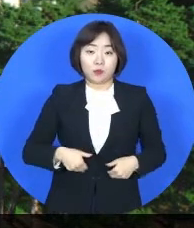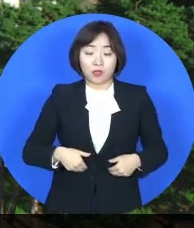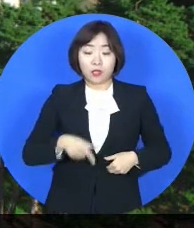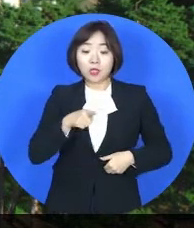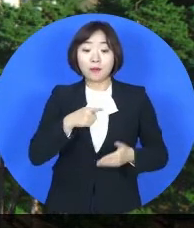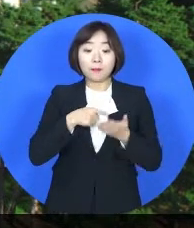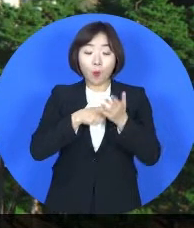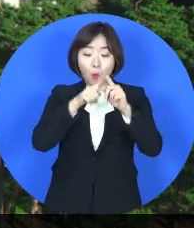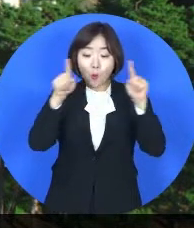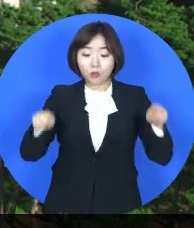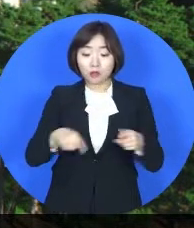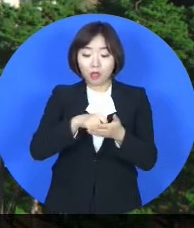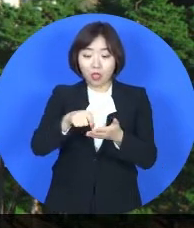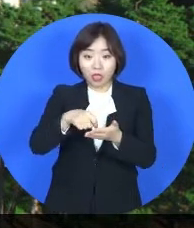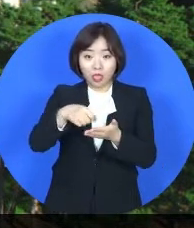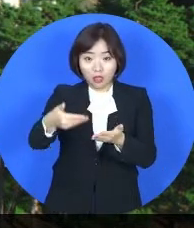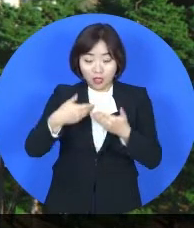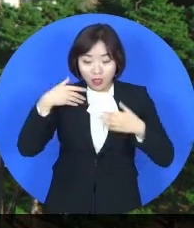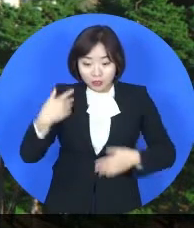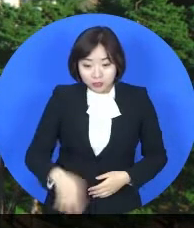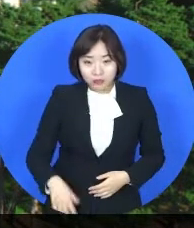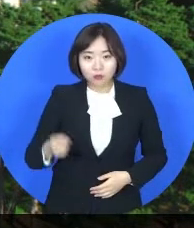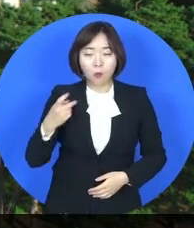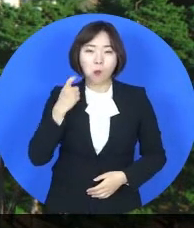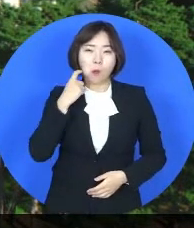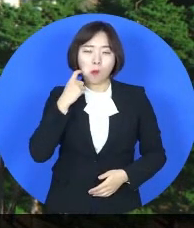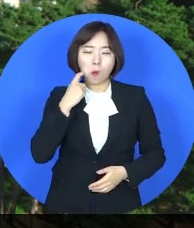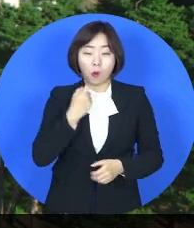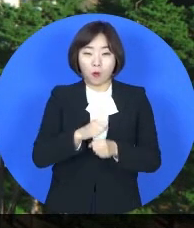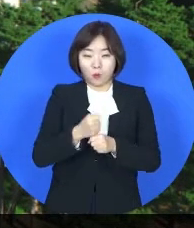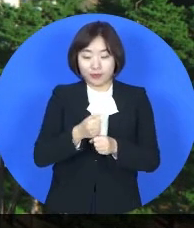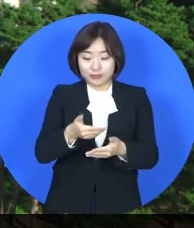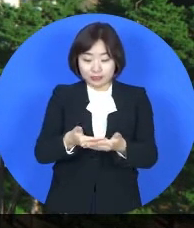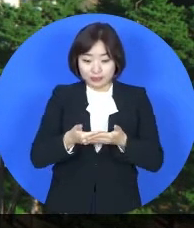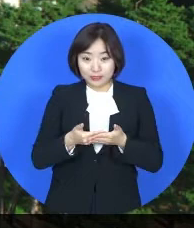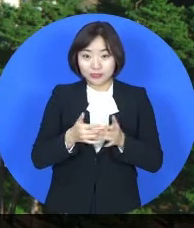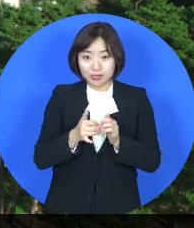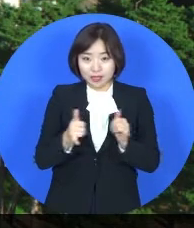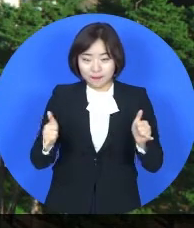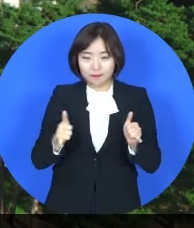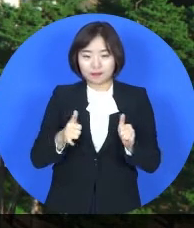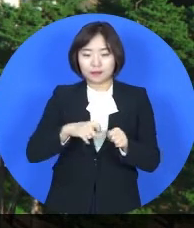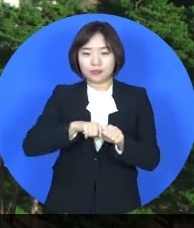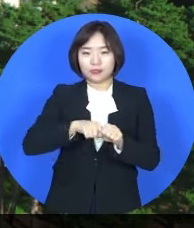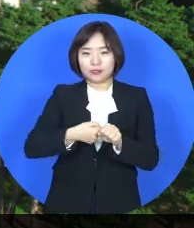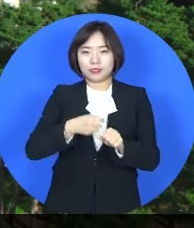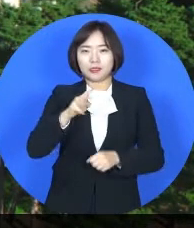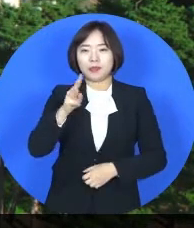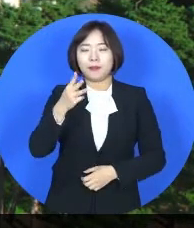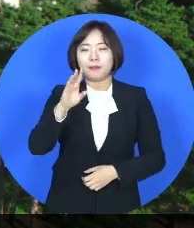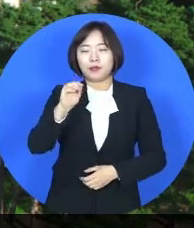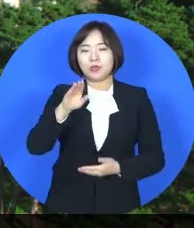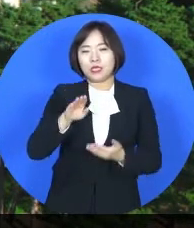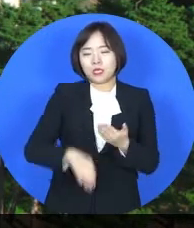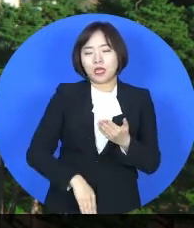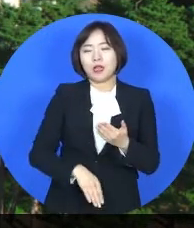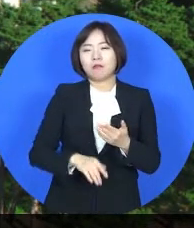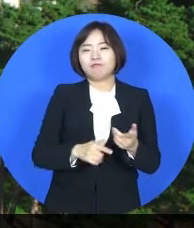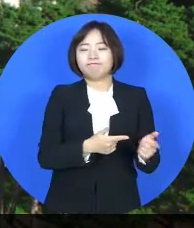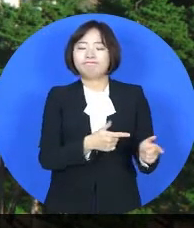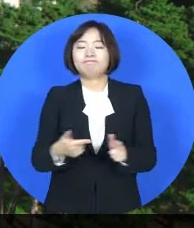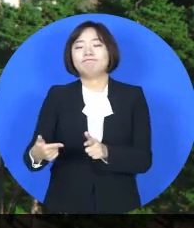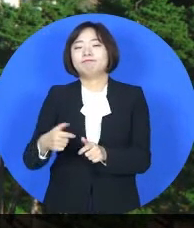실적 보고서를 제출하지 않거나 허위로 제출하는 경우에는 300만 원 이하의 과태료 부과 등 관련법에